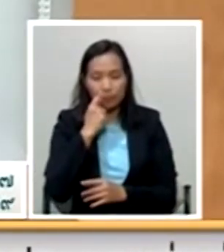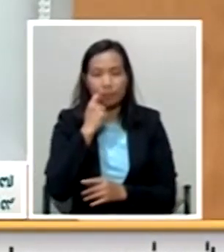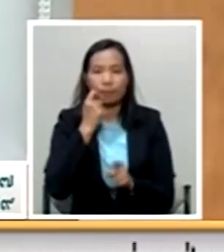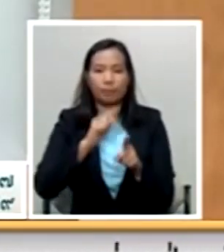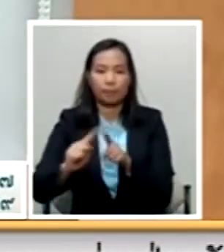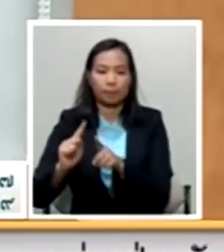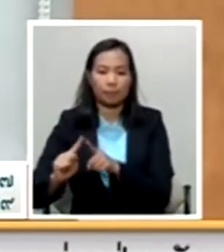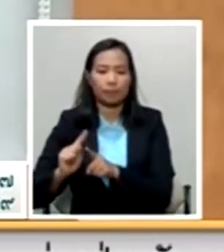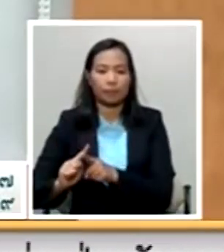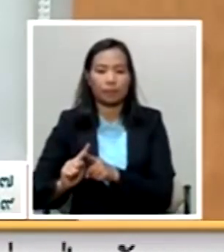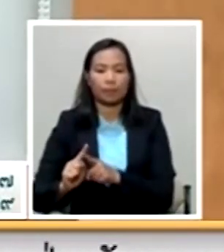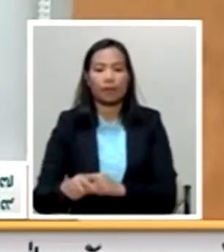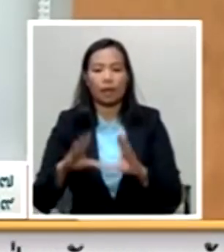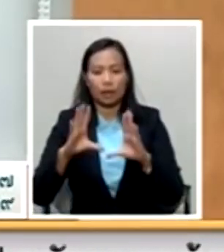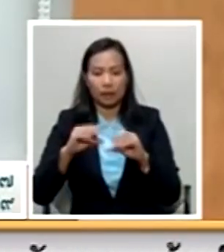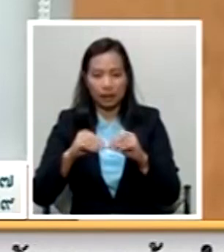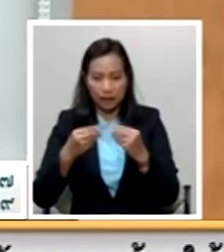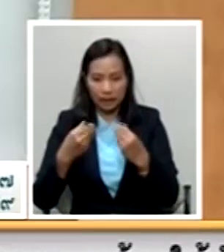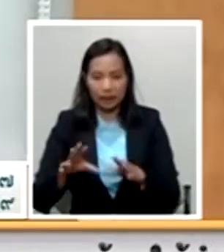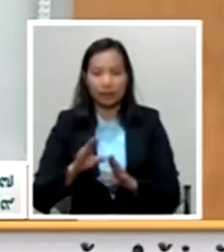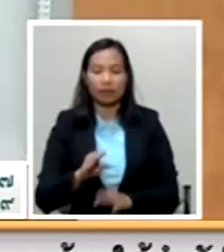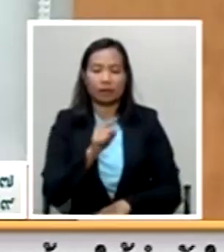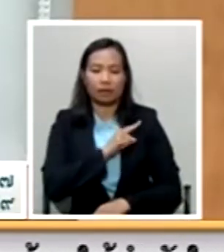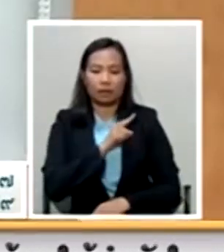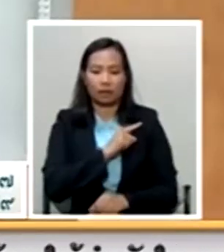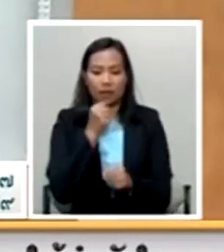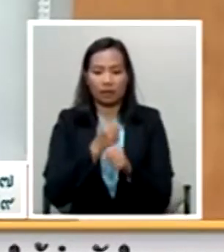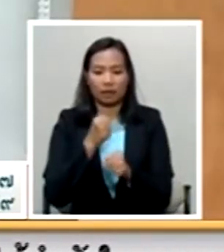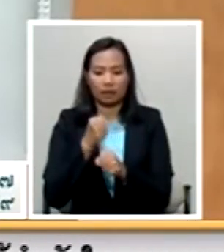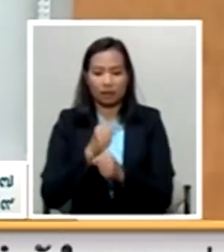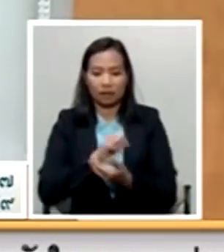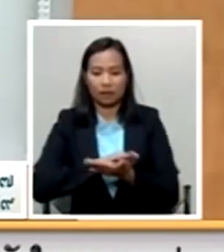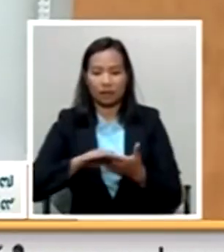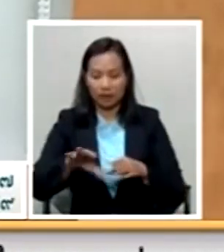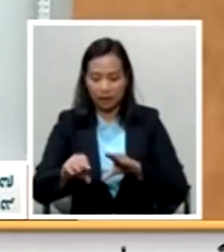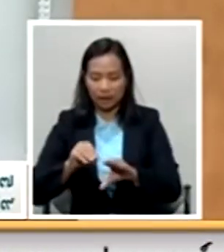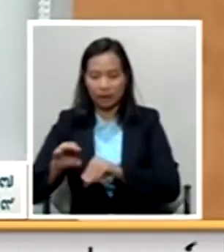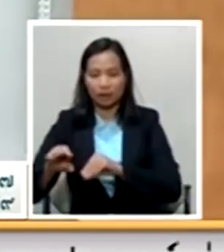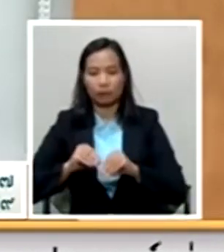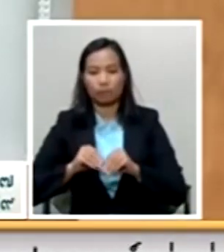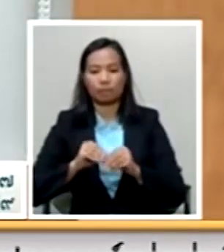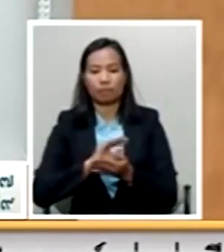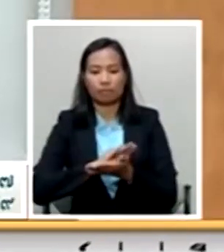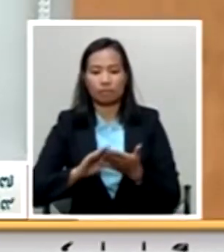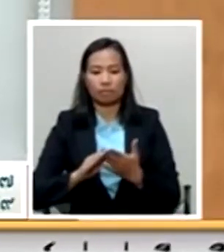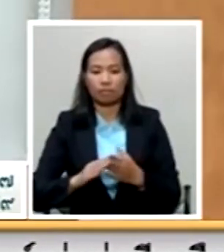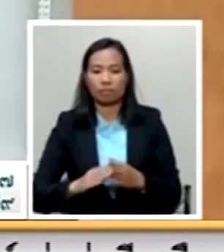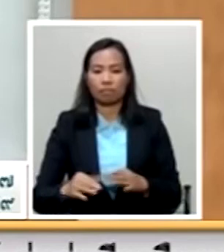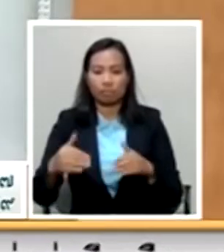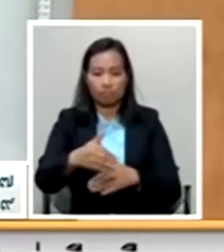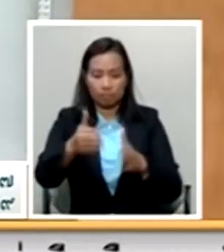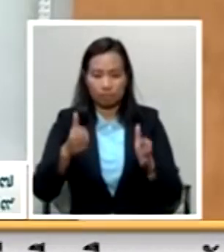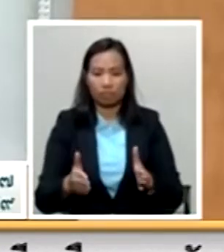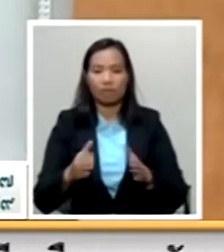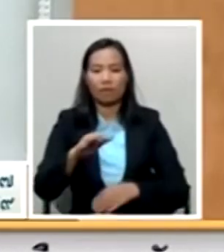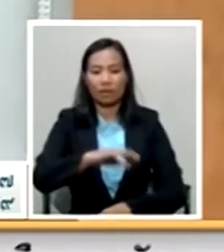จากประชุมแล้วเนี่ยเจ้าหน้าที่นักการไปทำความสะอาดก็รายงานว่าเต็มไปหมดนะครับในบางที่ก็เรียนพวกเ